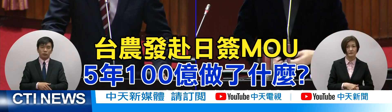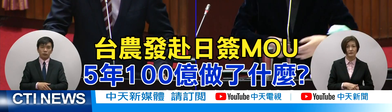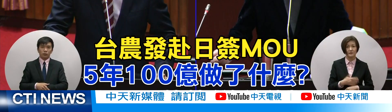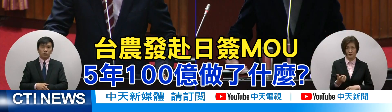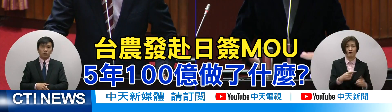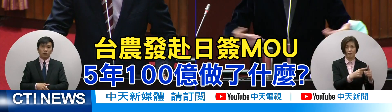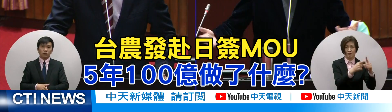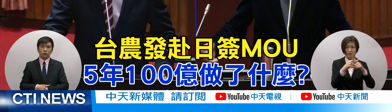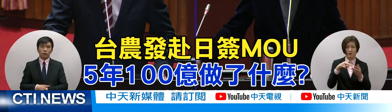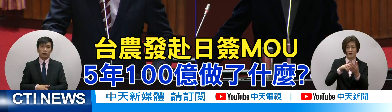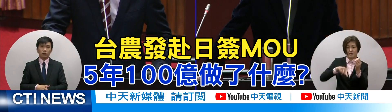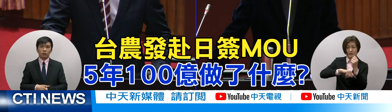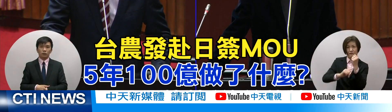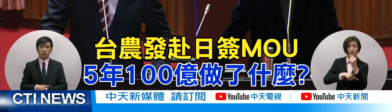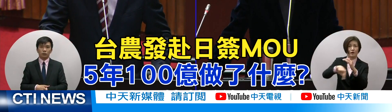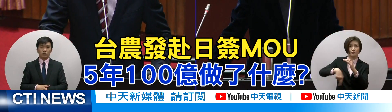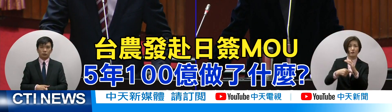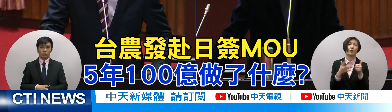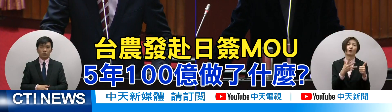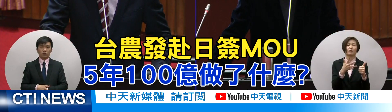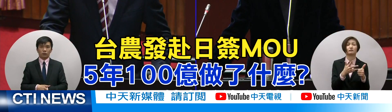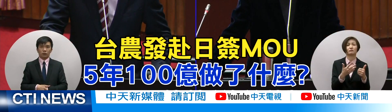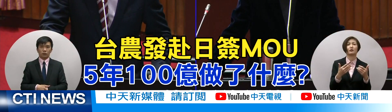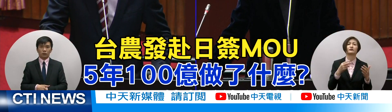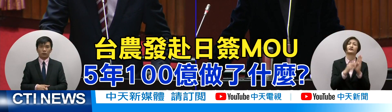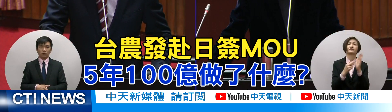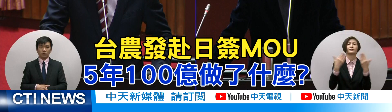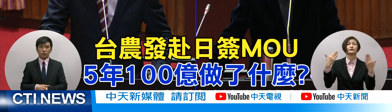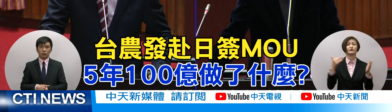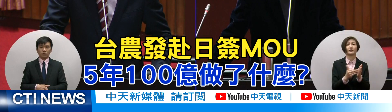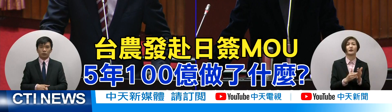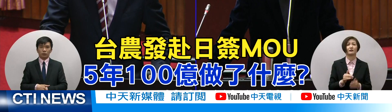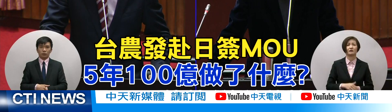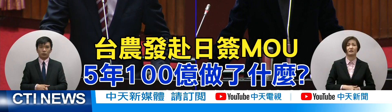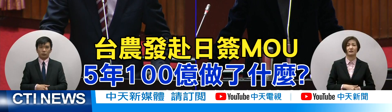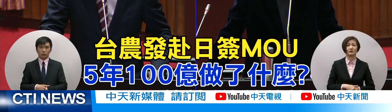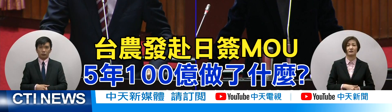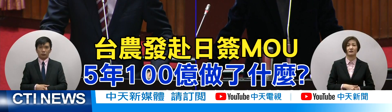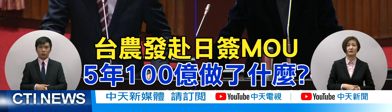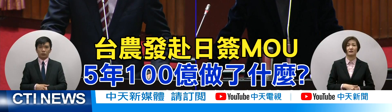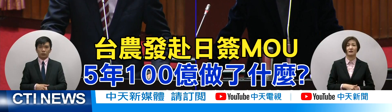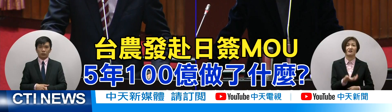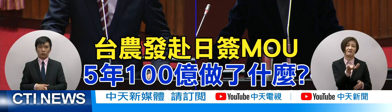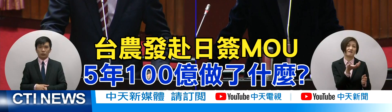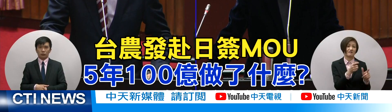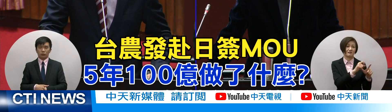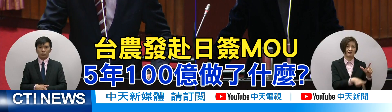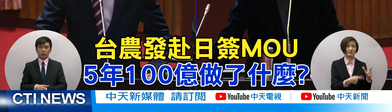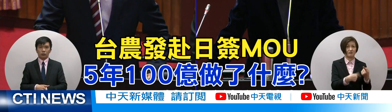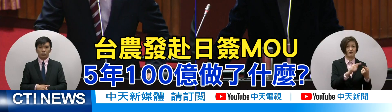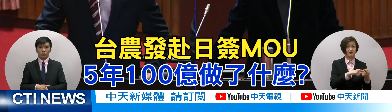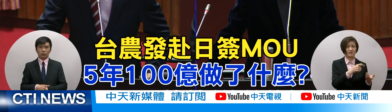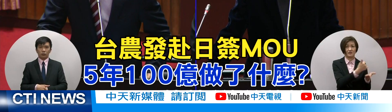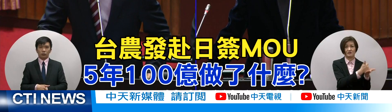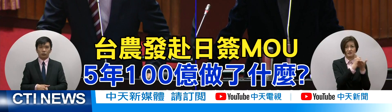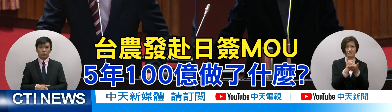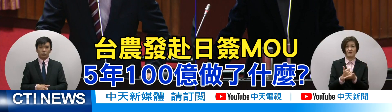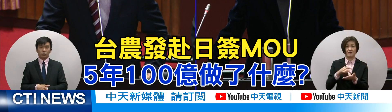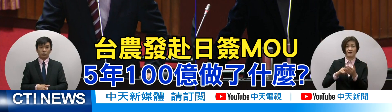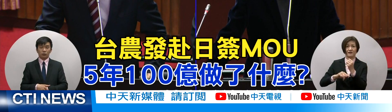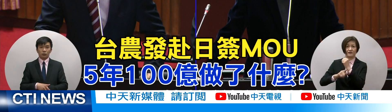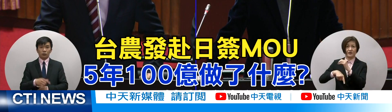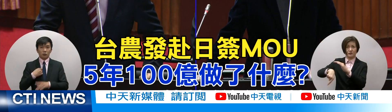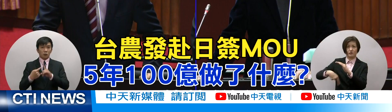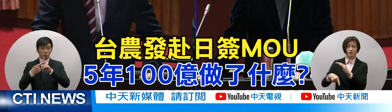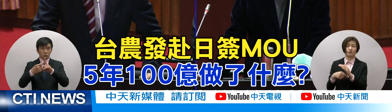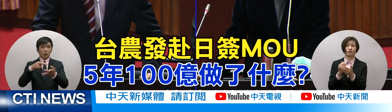院，我们问问，不就通通都清楚了吗？为什么你不让这个单位到立法院接受人民的监督？ 我们到立法院多